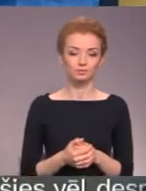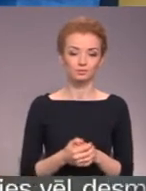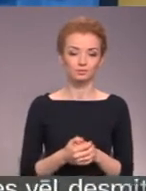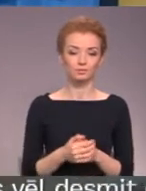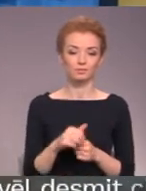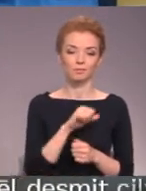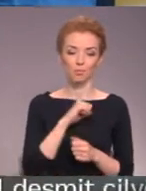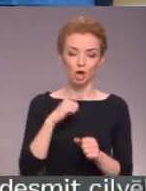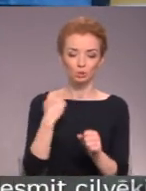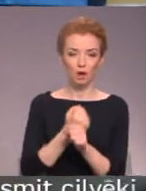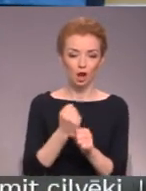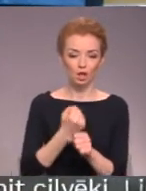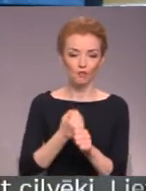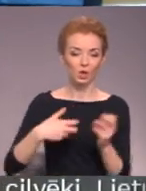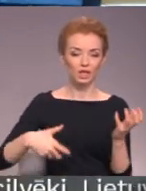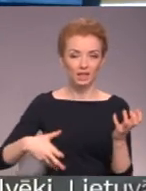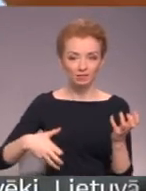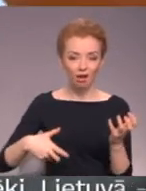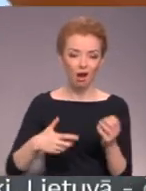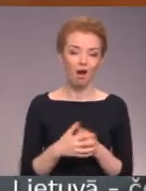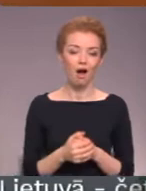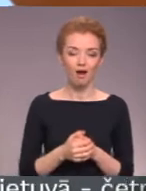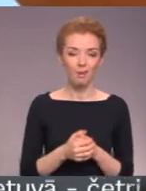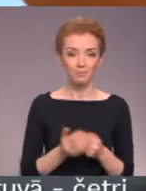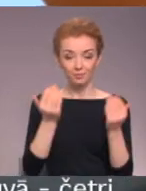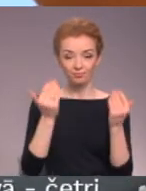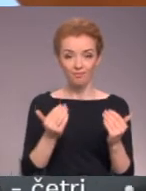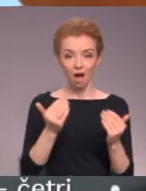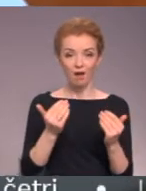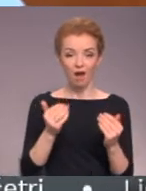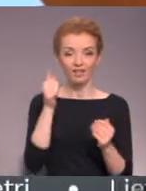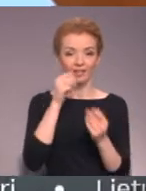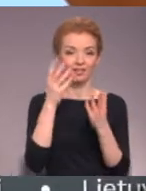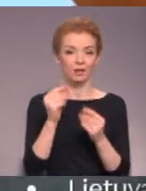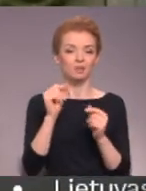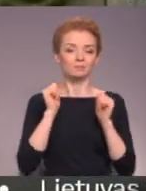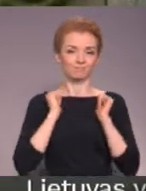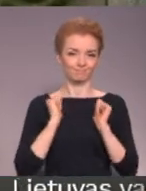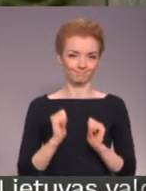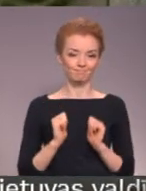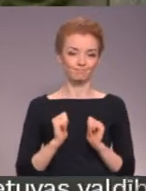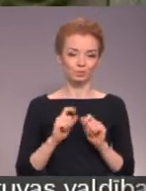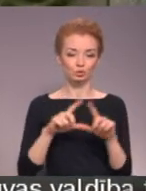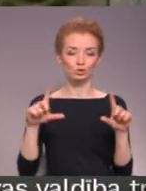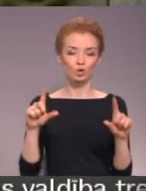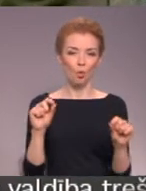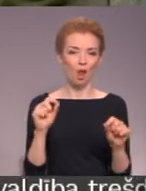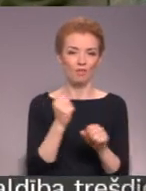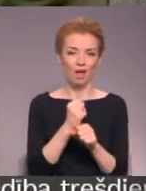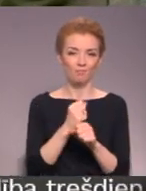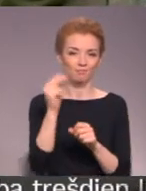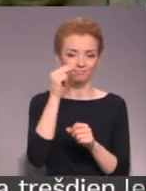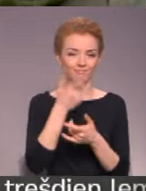uztaisīja paši no kartona, tās gan bija skaistas. Tagad ikdiena gan kļuvusi nedaudz mierīgāka. Skolas darbu vairs nav daudz un